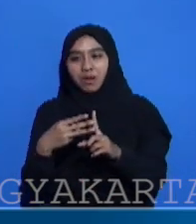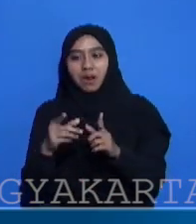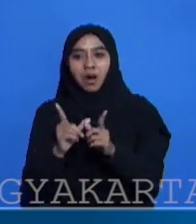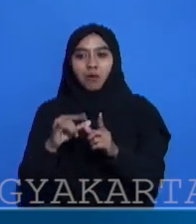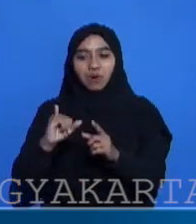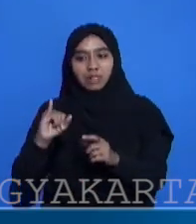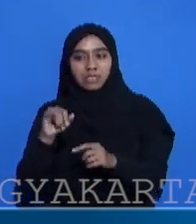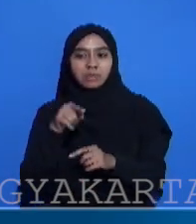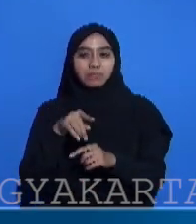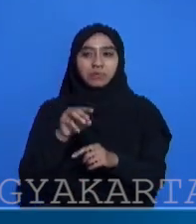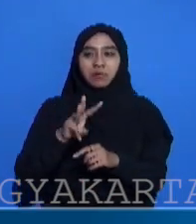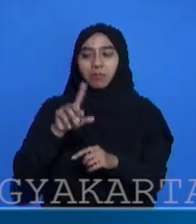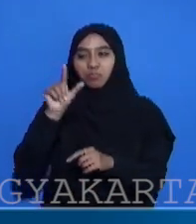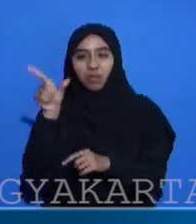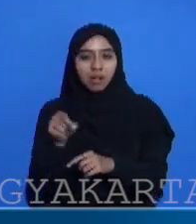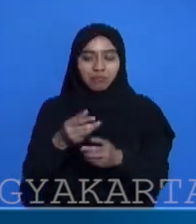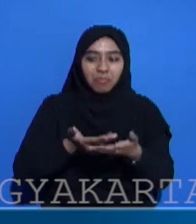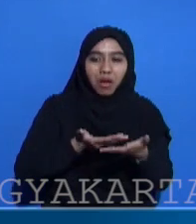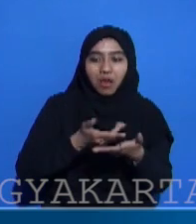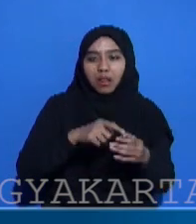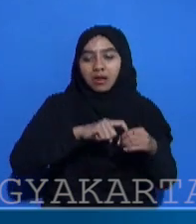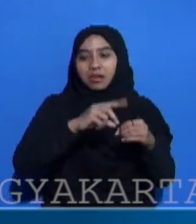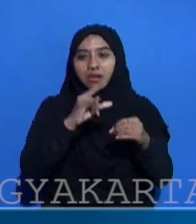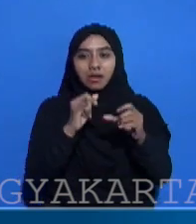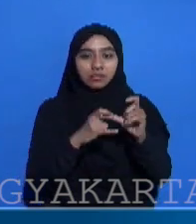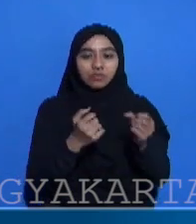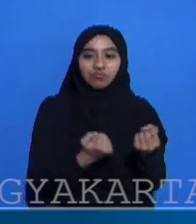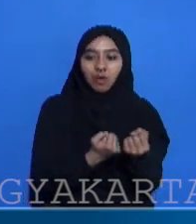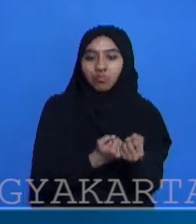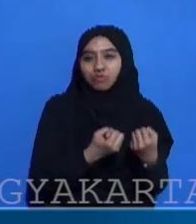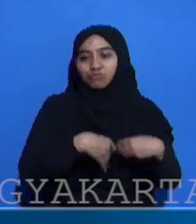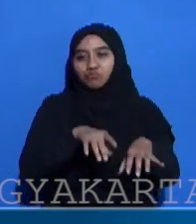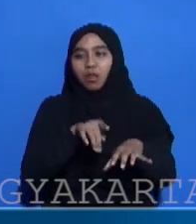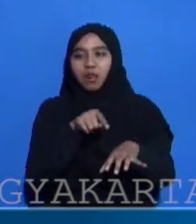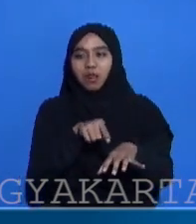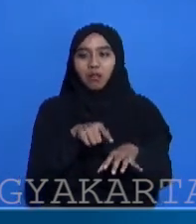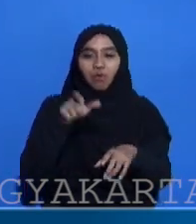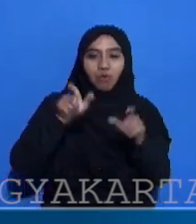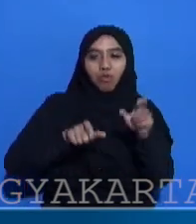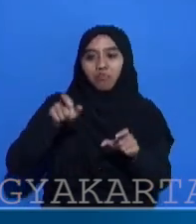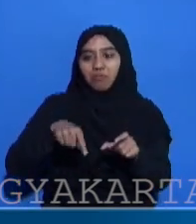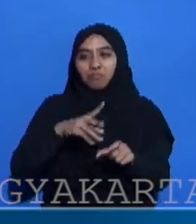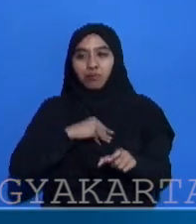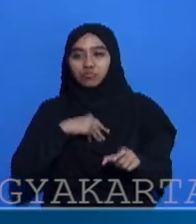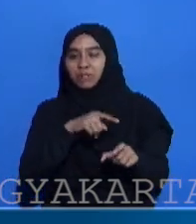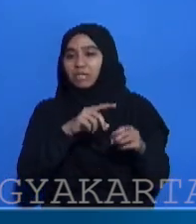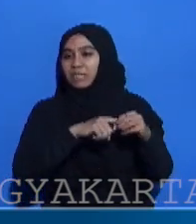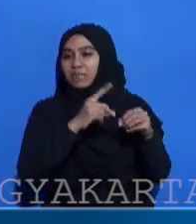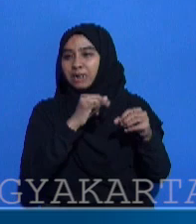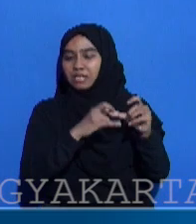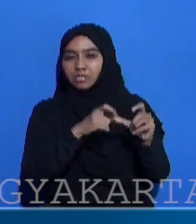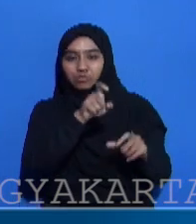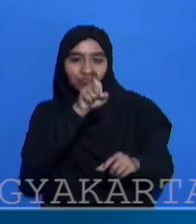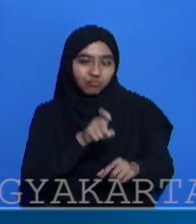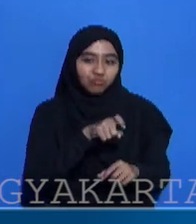3 bulan terakhir memanfaatkan layanan QRIS untuk menunjang proses transaksi jual-beli dengan konsumen. Menurutnya, QRIS sudah menjadi kebutuhan